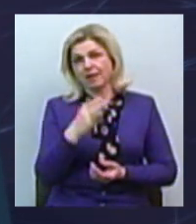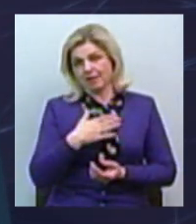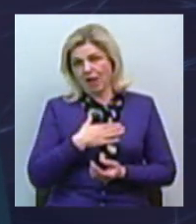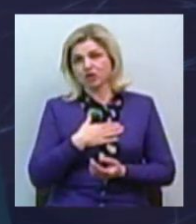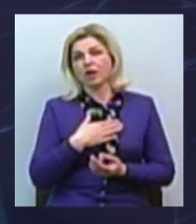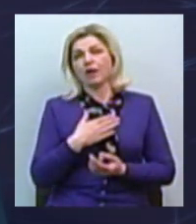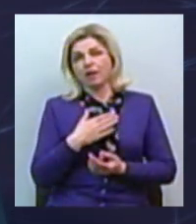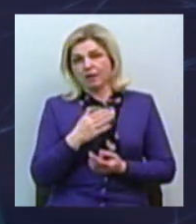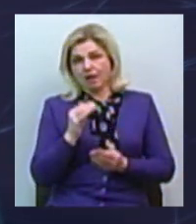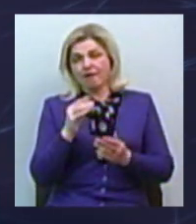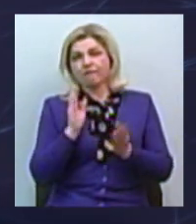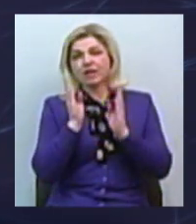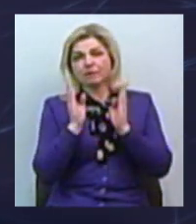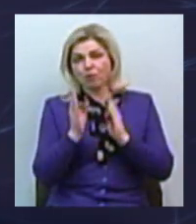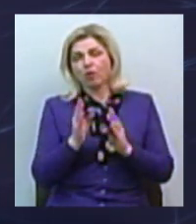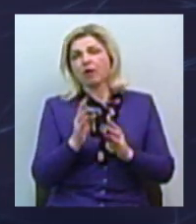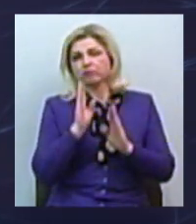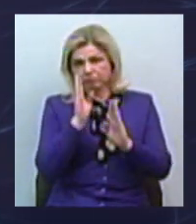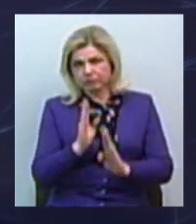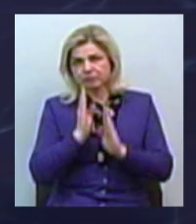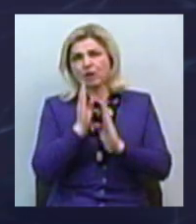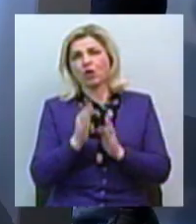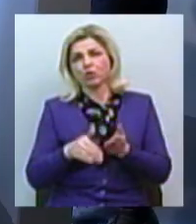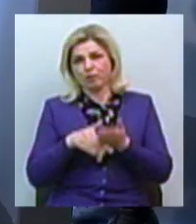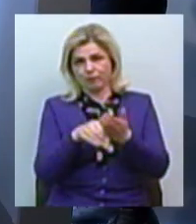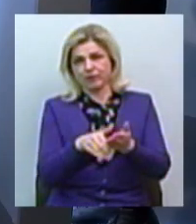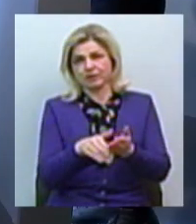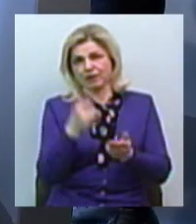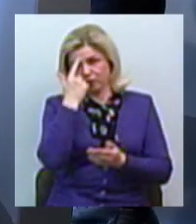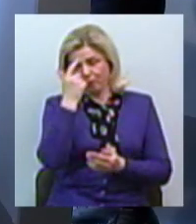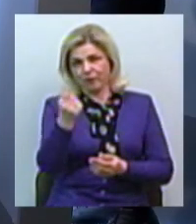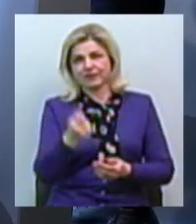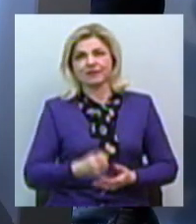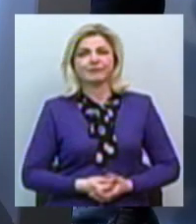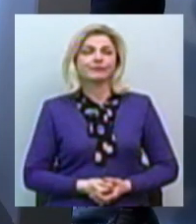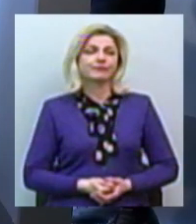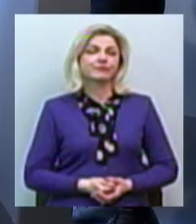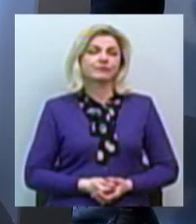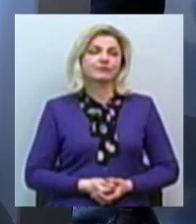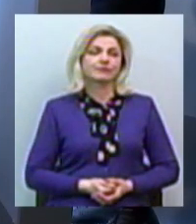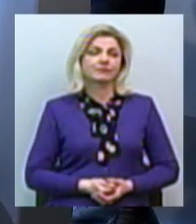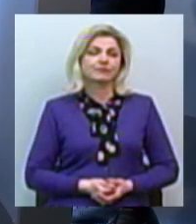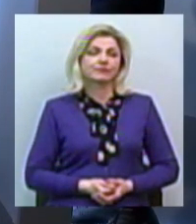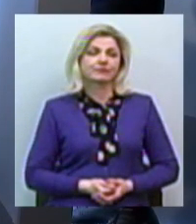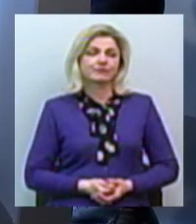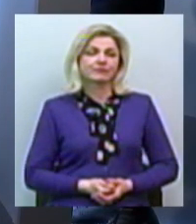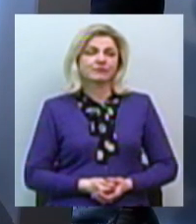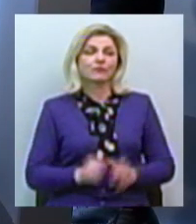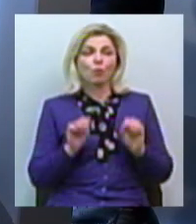Ми раді всім 24/7 відповісти і допомогти. Порадити. А нас можна порадити. Також і знайти на наших